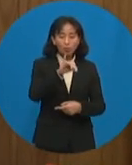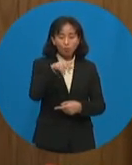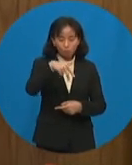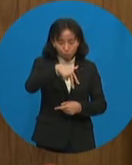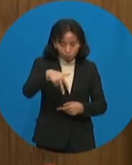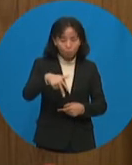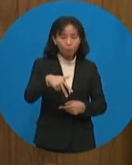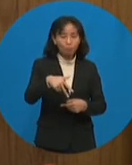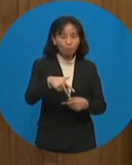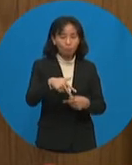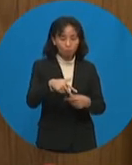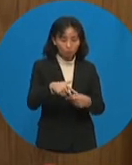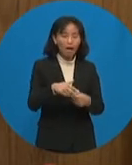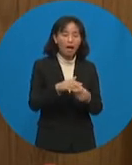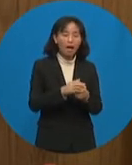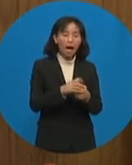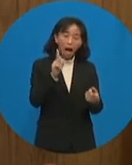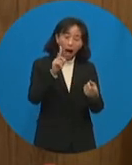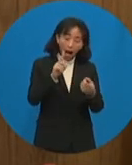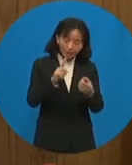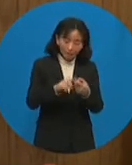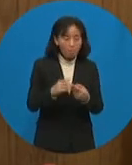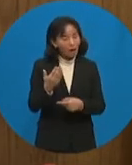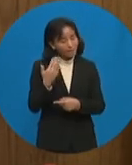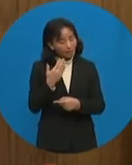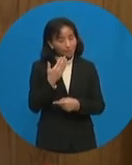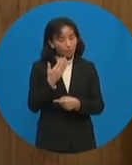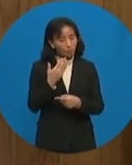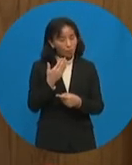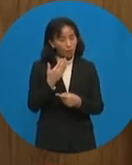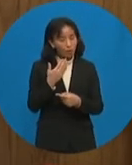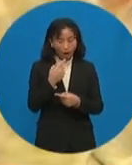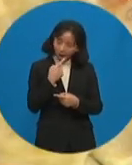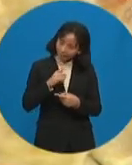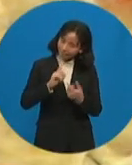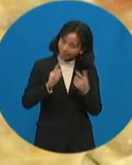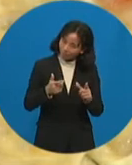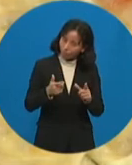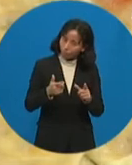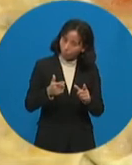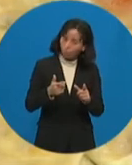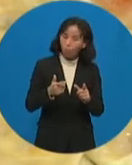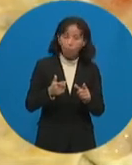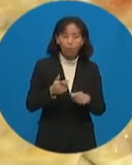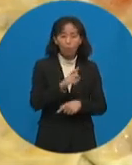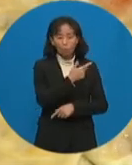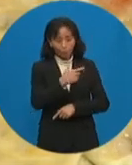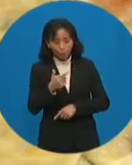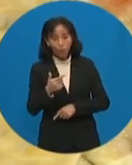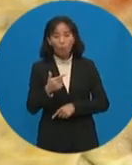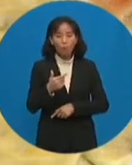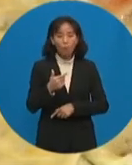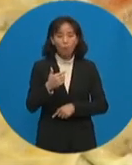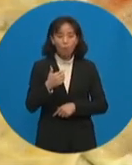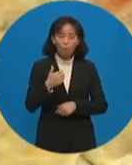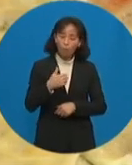が引き立たれて、はい、なんかさっきとはちょっとチーズの味が変わりましたね、はい、いろんな段階で楽しめるのがやっぱりもんじゃ